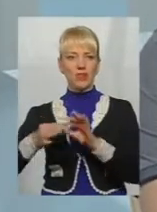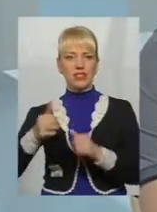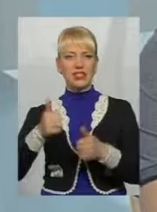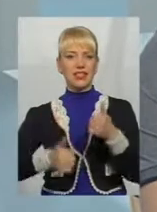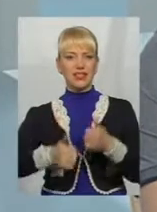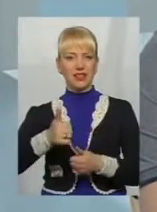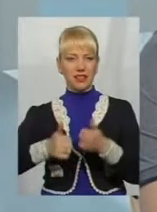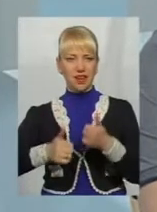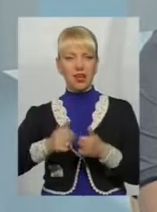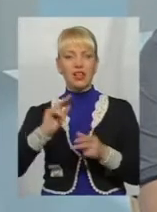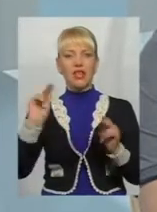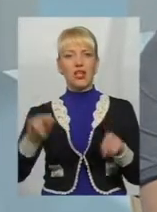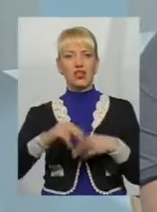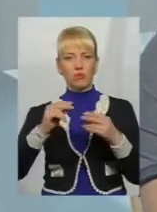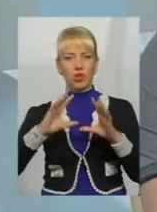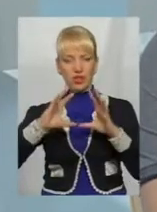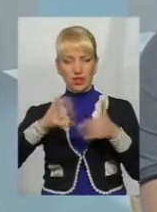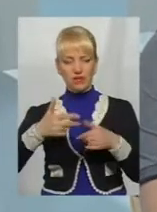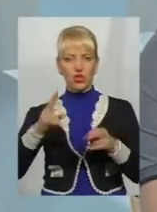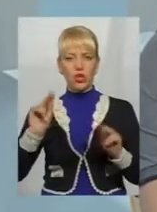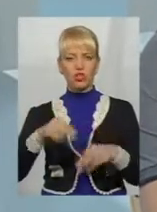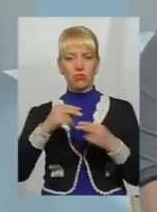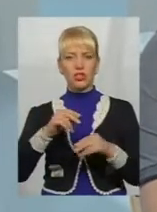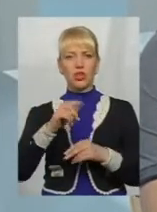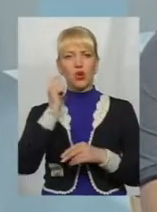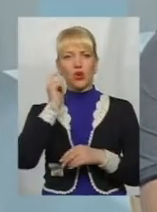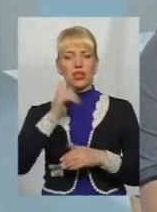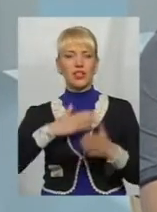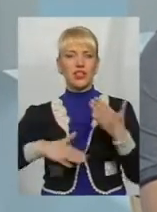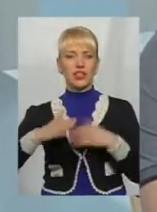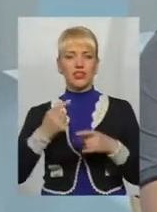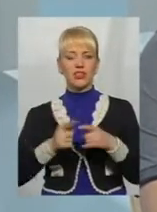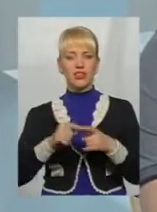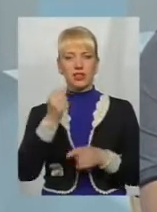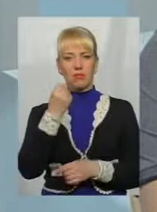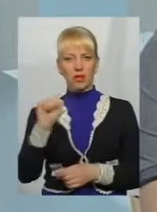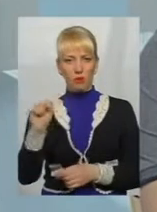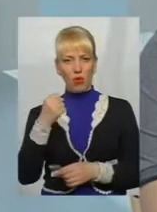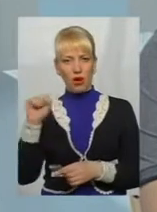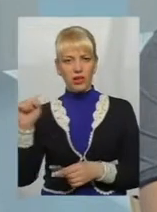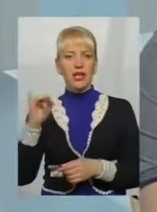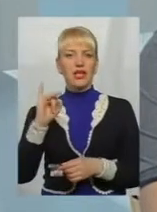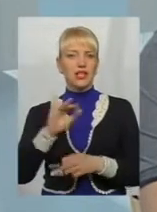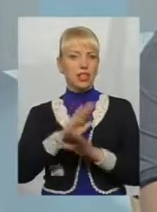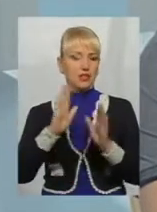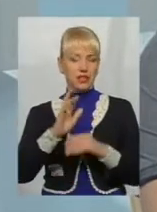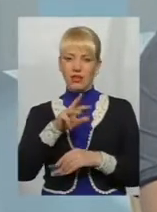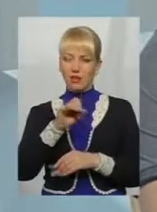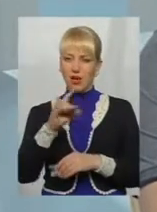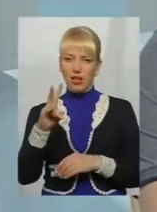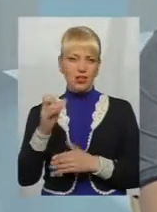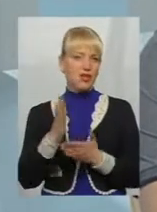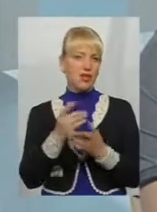іграх, на чемпіонатах світу, чемпіонати України, радуєшся за ці перемоги. Ну і скажу, не тільки Маріни, але й